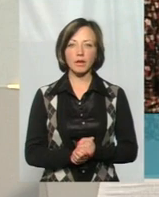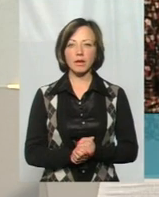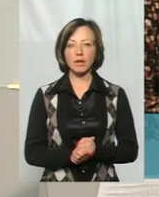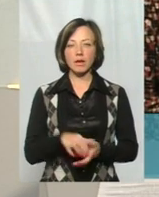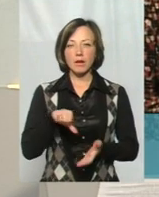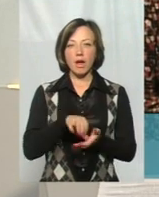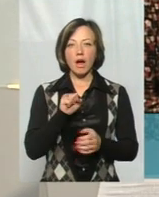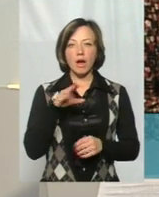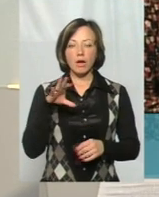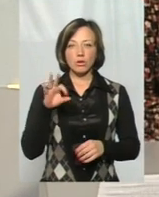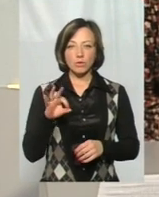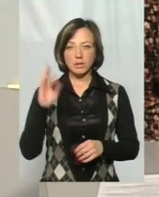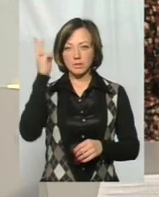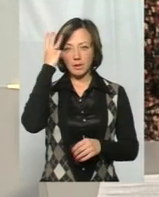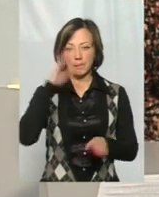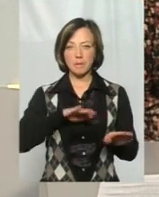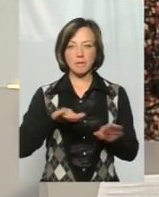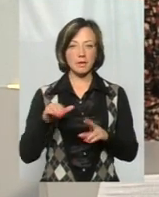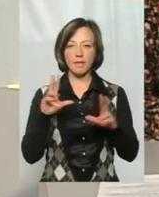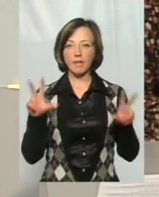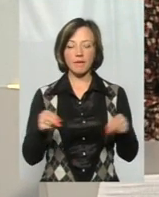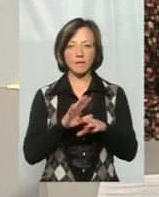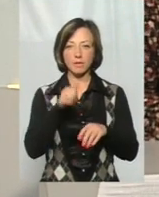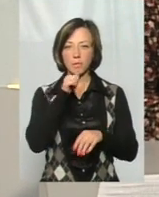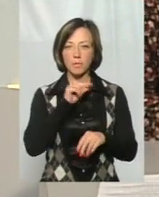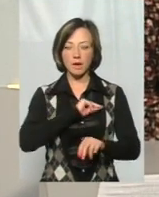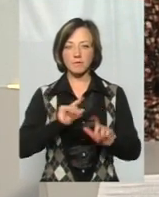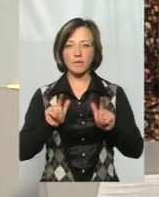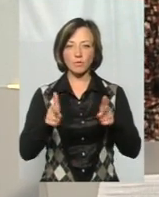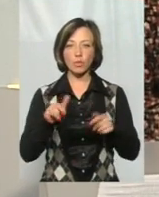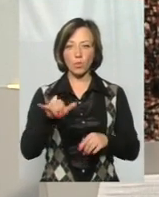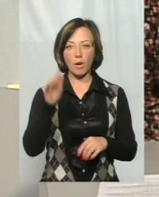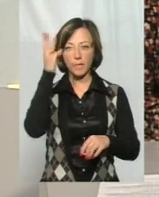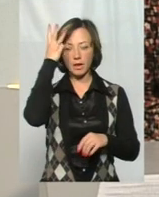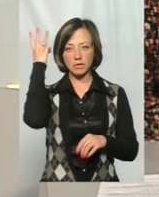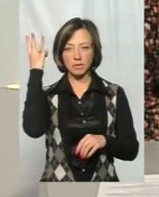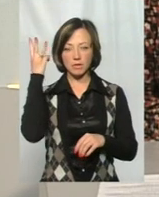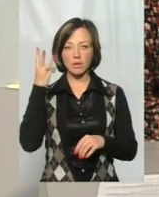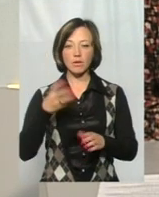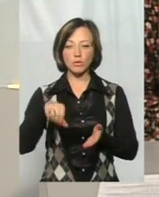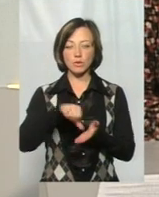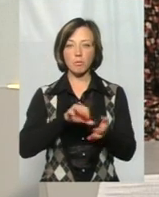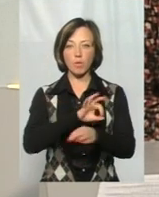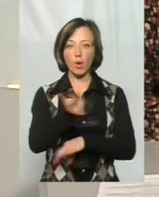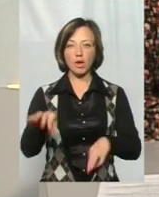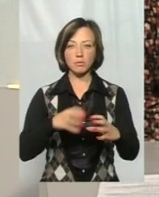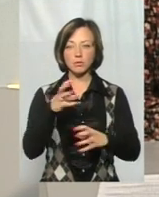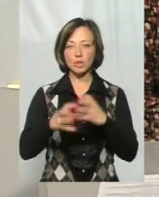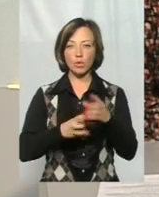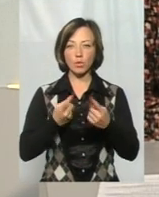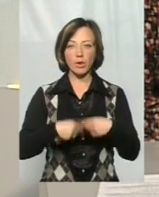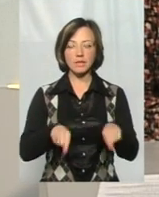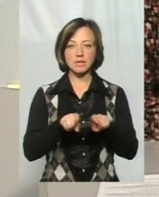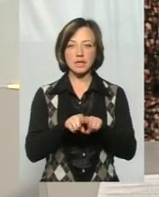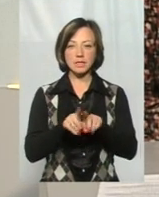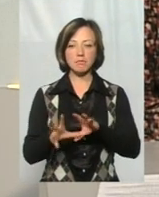Атовець з Хмельницького Валерій Подкалюк після невдалих спроб працевлаштуватись у Хмельницькому взяв участь у проєкті від Міжнародної